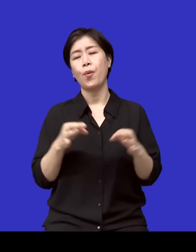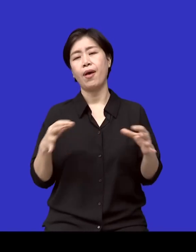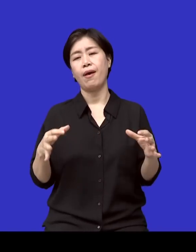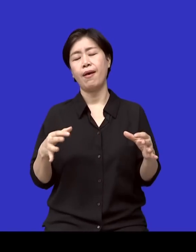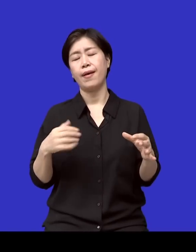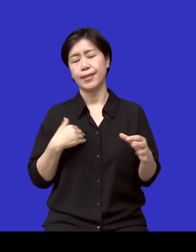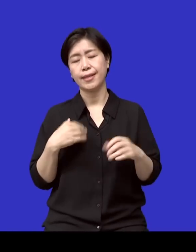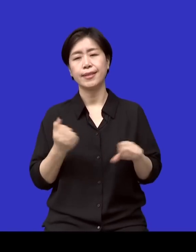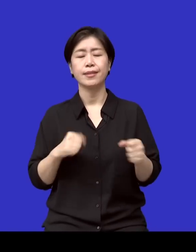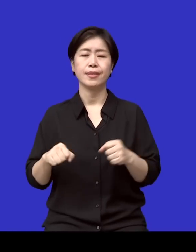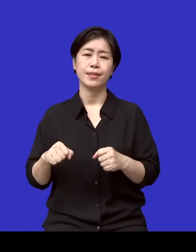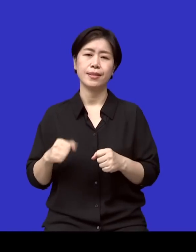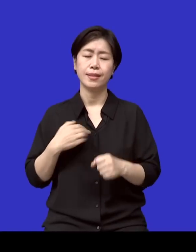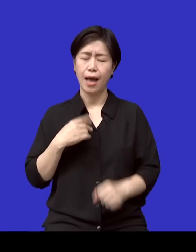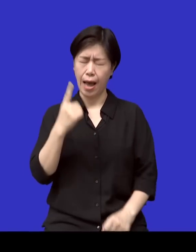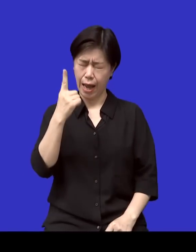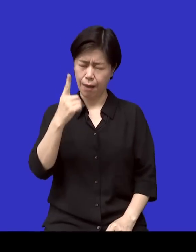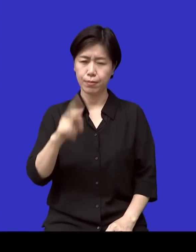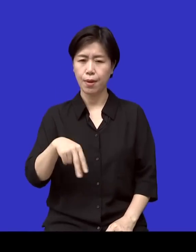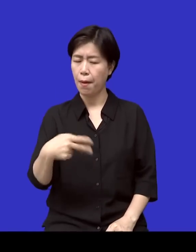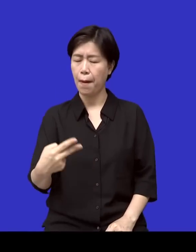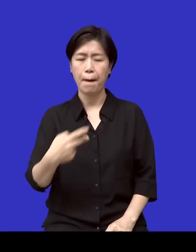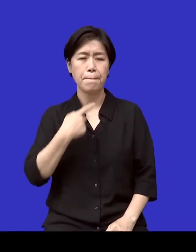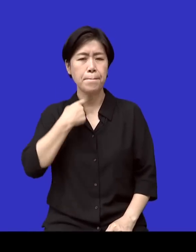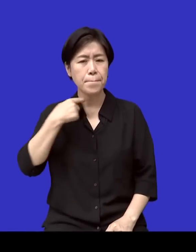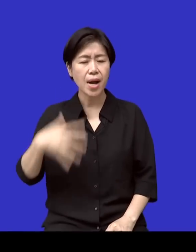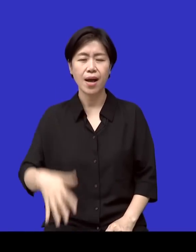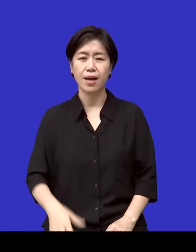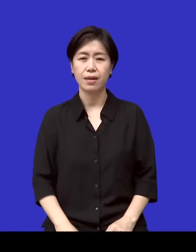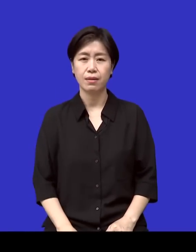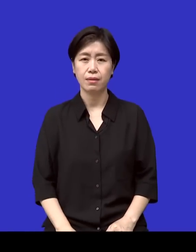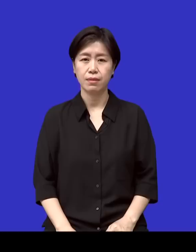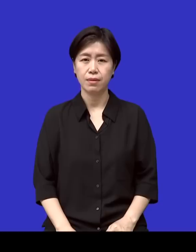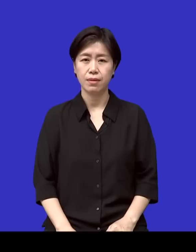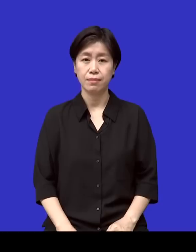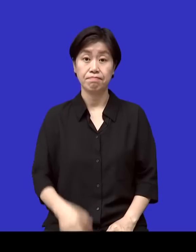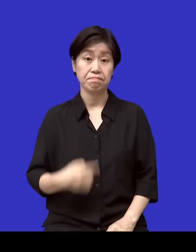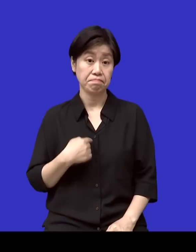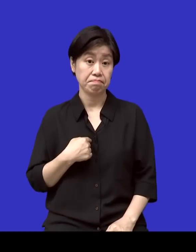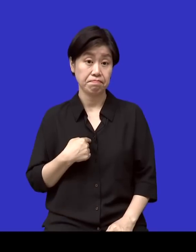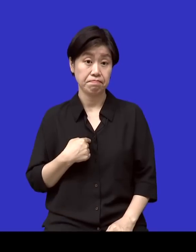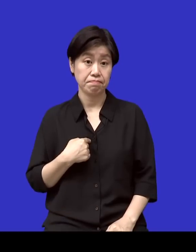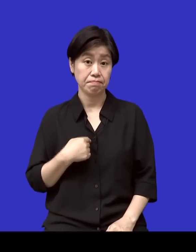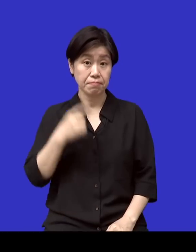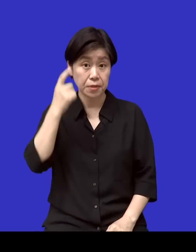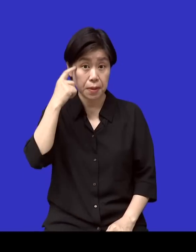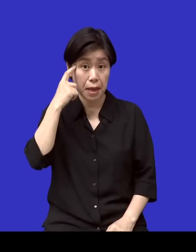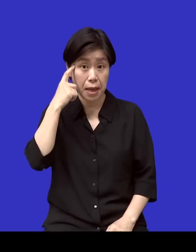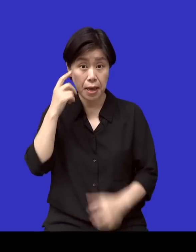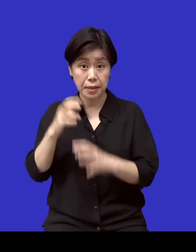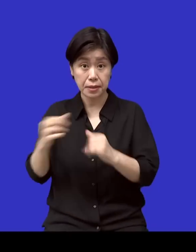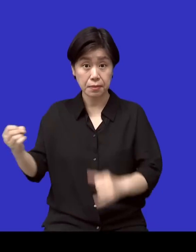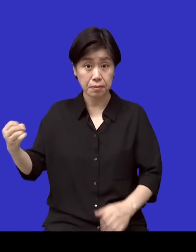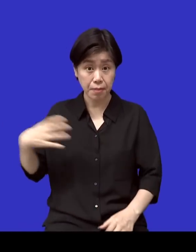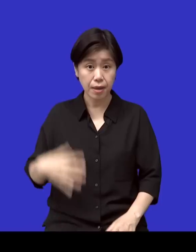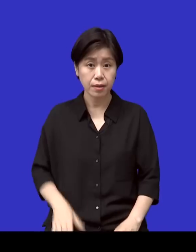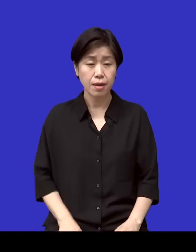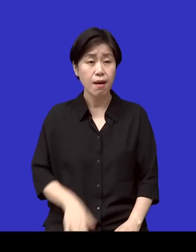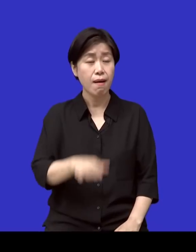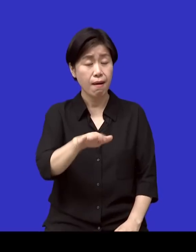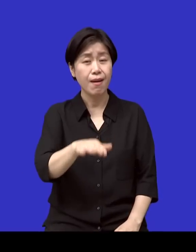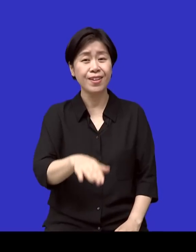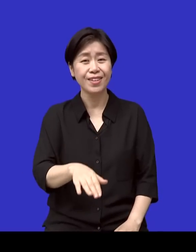예. 오래 타고 한 번도 넘어진 적이 없어요. 오, 저보다 정말? 나으신데요? 네, 왜냐면 저는 사람들이 그렇게 말을 하더라고요. 걷는 것보다